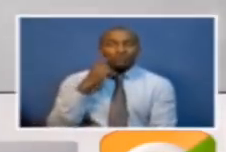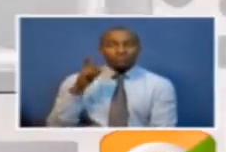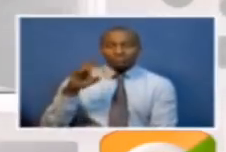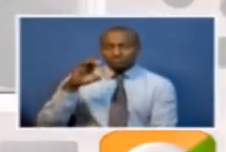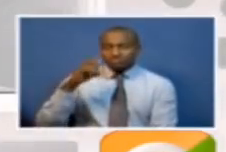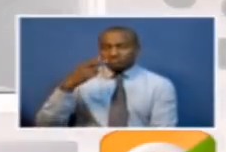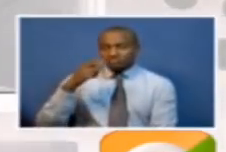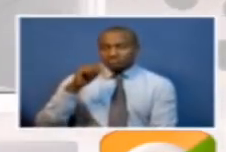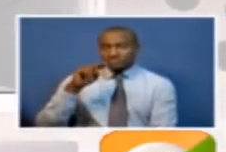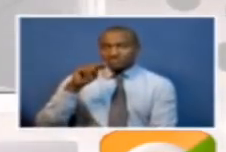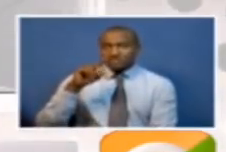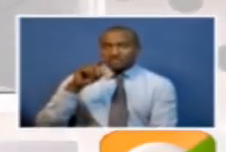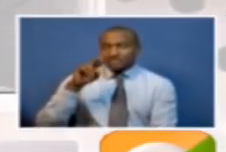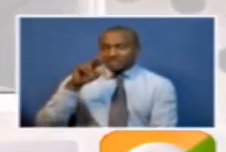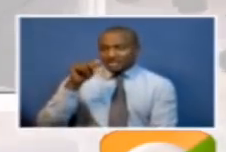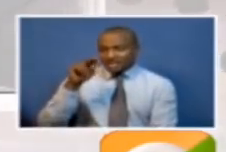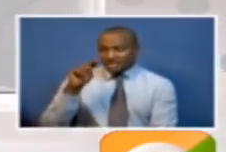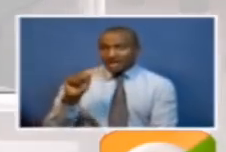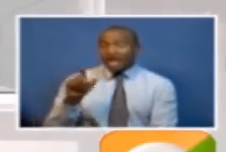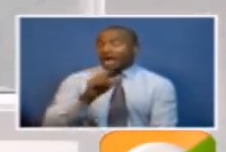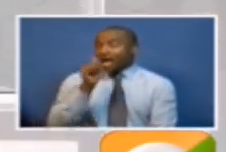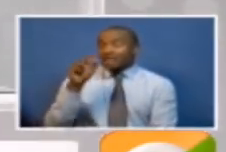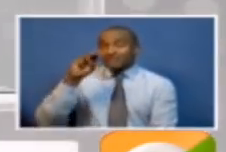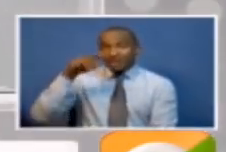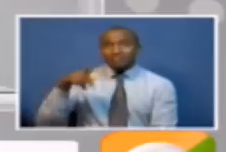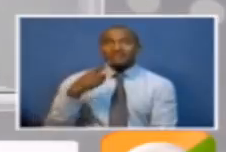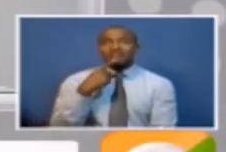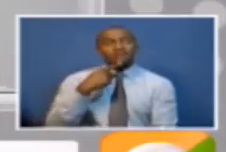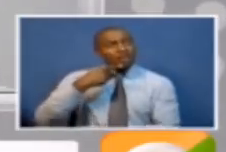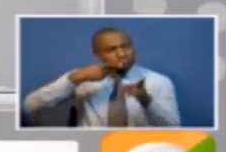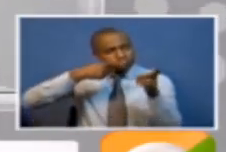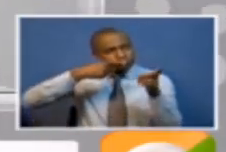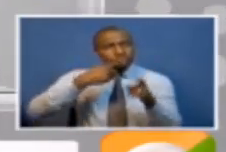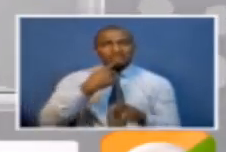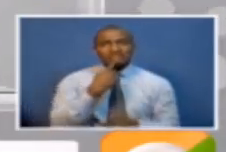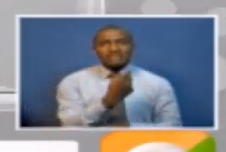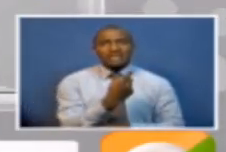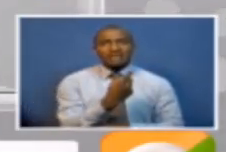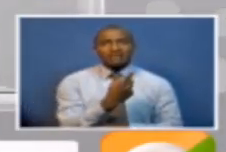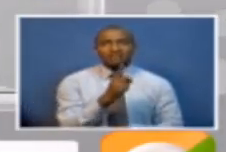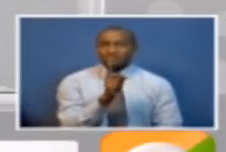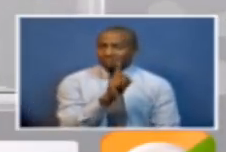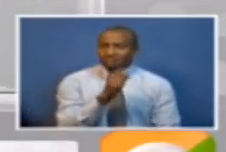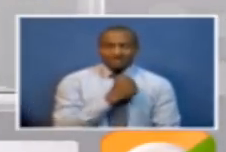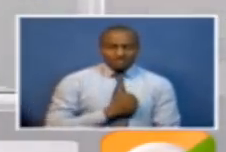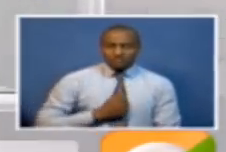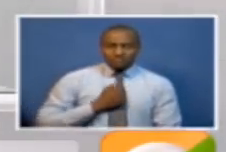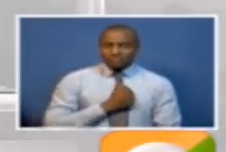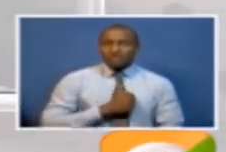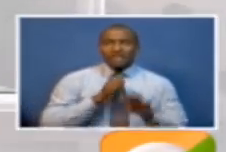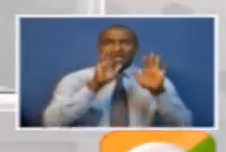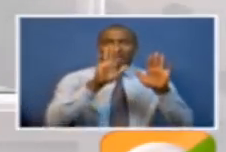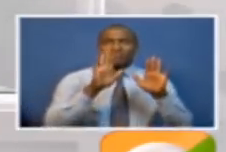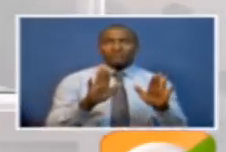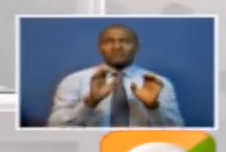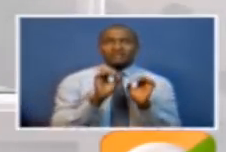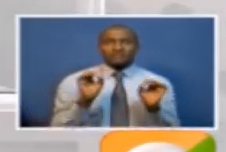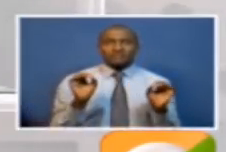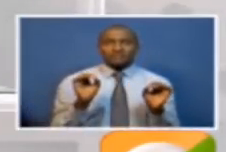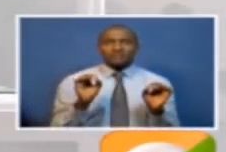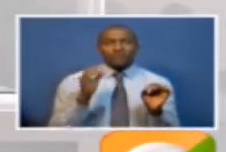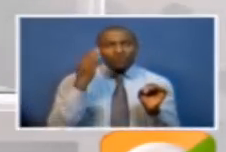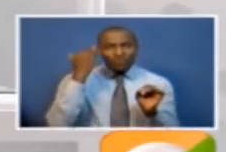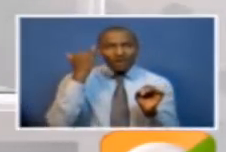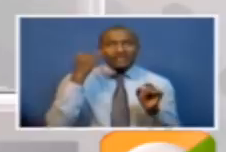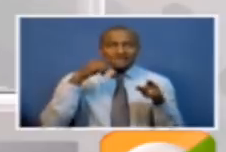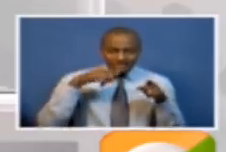Aliyekuwa mbunge wa Tetu Ndungu Gedenji pia alikashifu duka hilo na kusema msamaha hauna maana iwapo aliandika barua